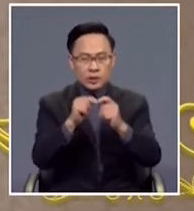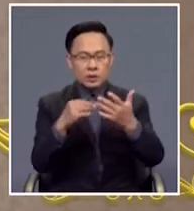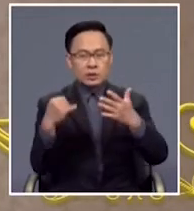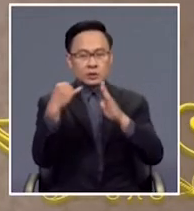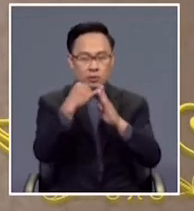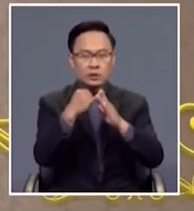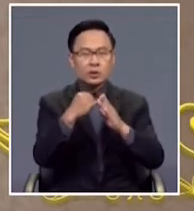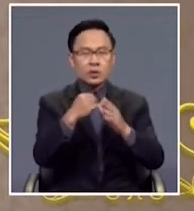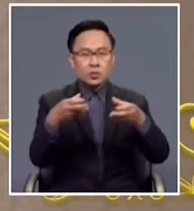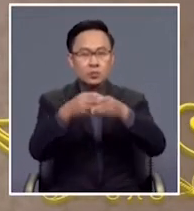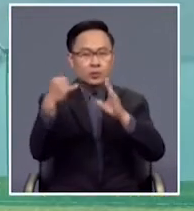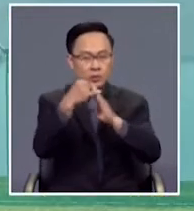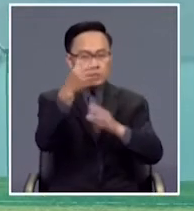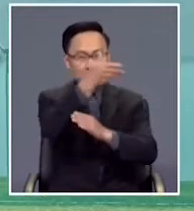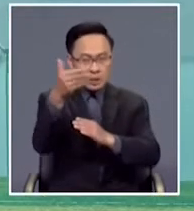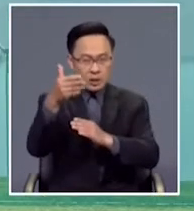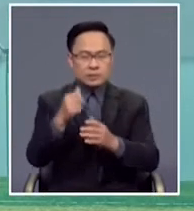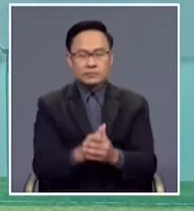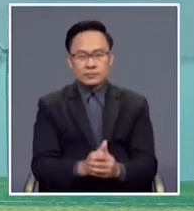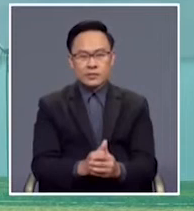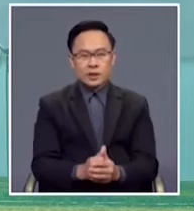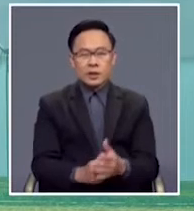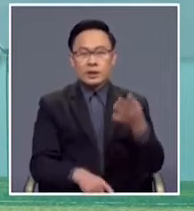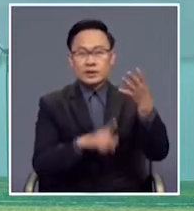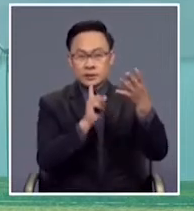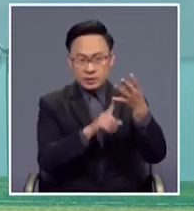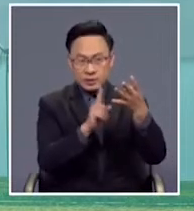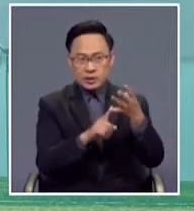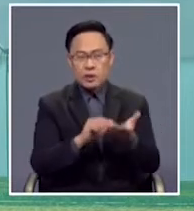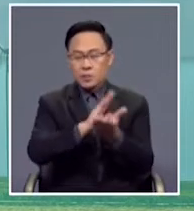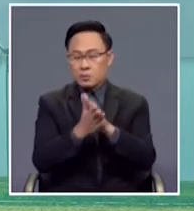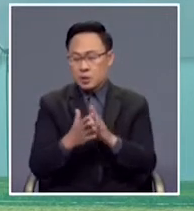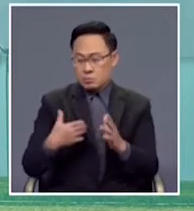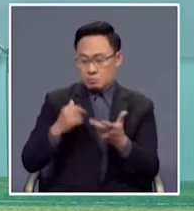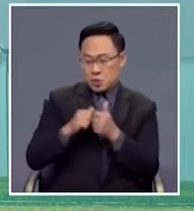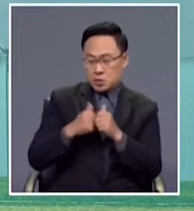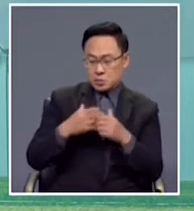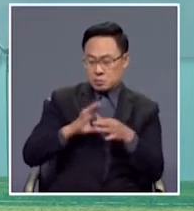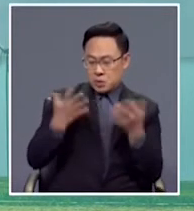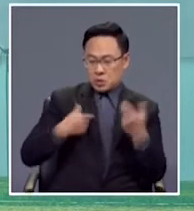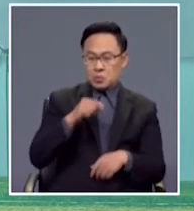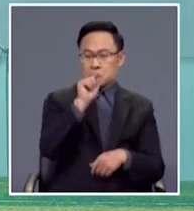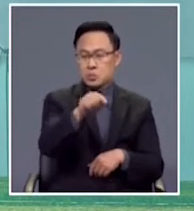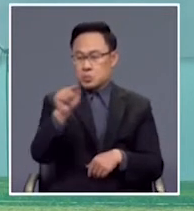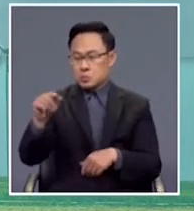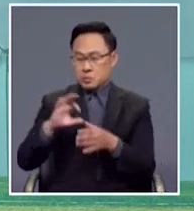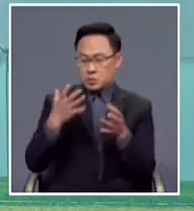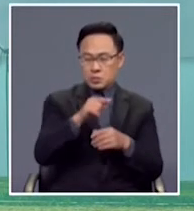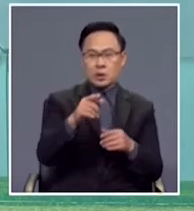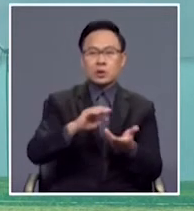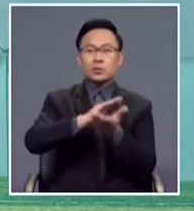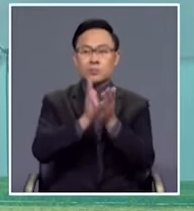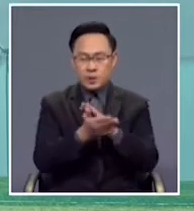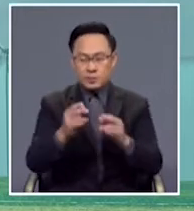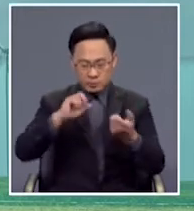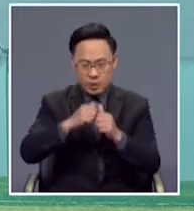าสตร์เป็นของตนเองด้วย 4. เปลี่ยนจากคำว่าธุระไม่ใช่ให้เป็นวาระเพื่อชาติแล้วเปลี่ยนจากคอร์รัปชันเป็นโปร่งใส